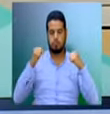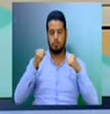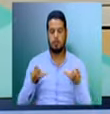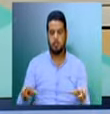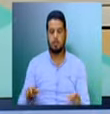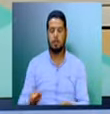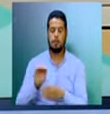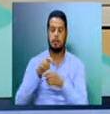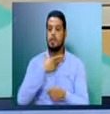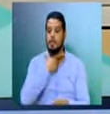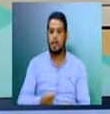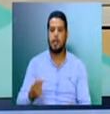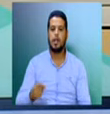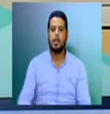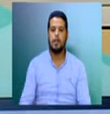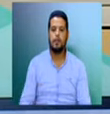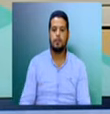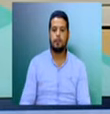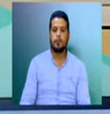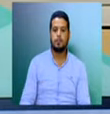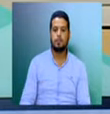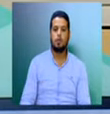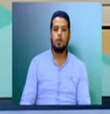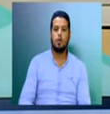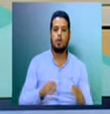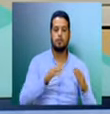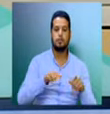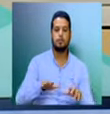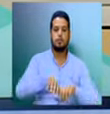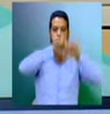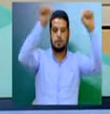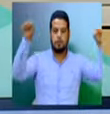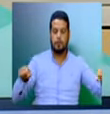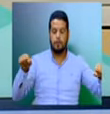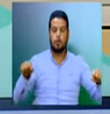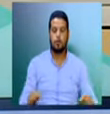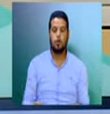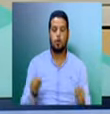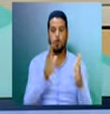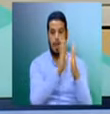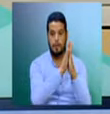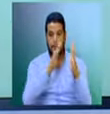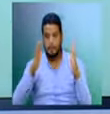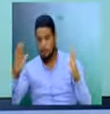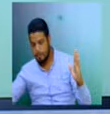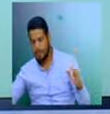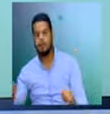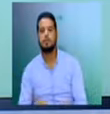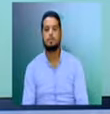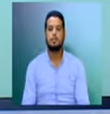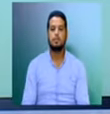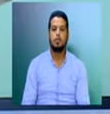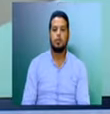دور للثقافة والمكاتب، المكتبات الجوارية والمساحات المساحات